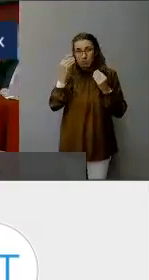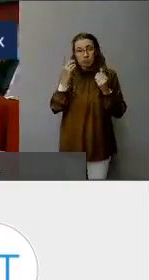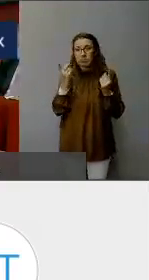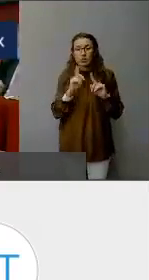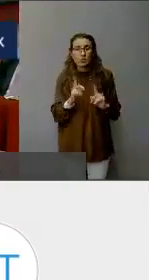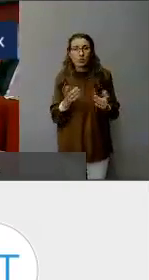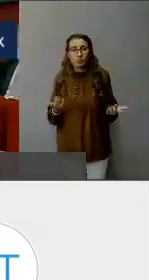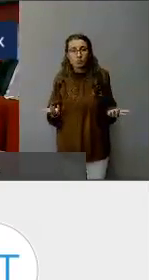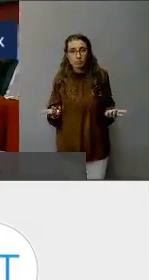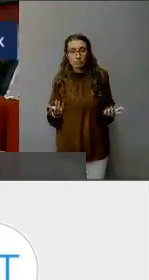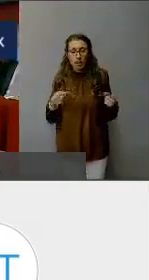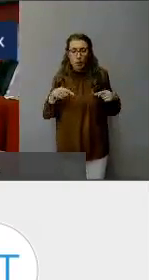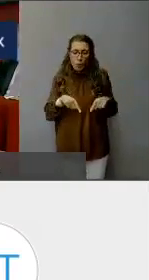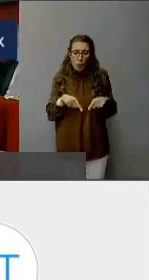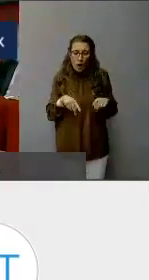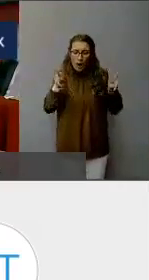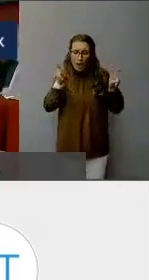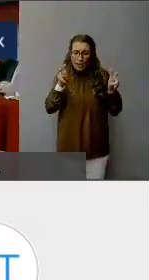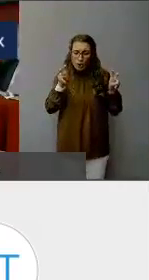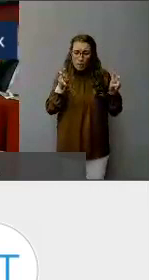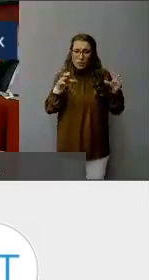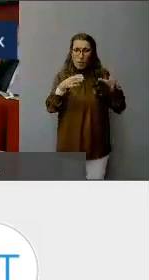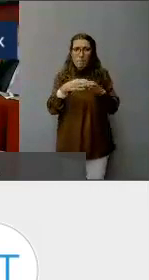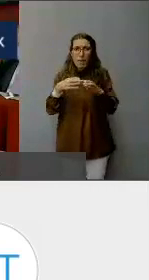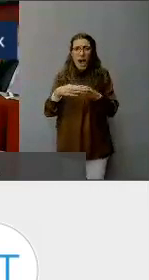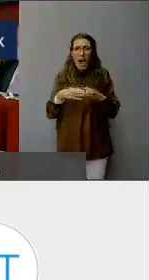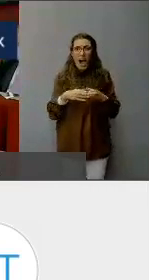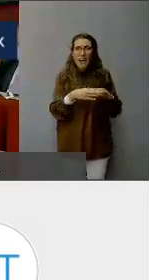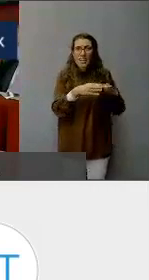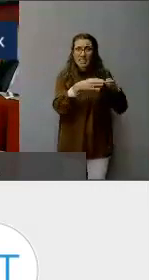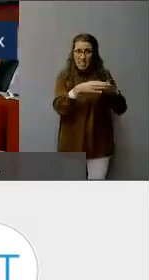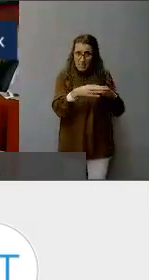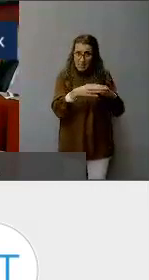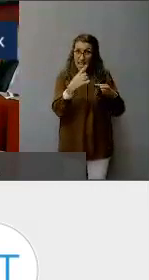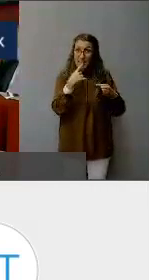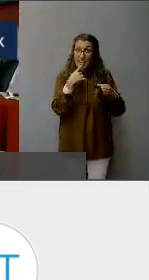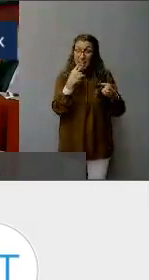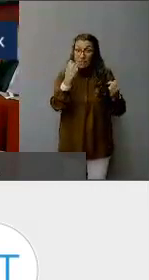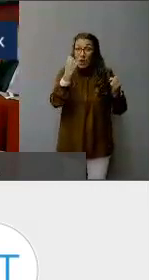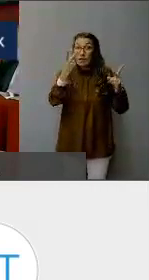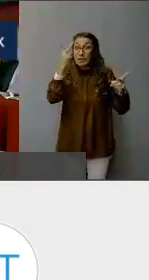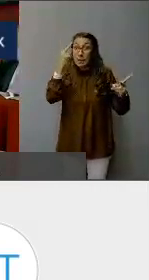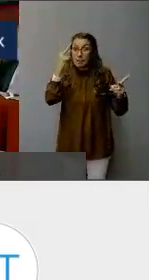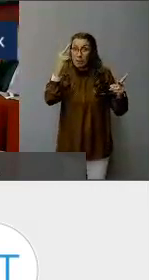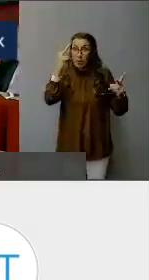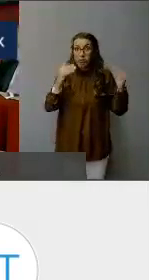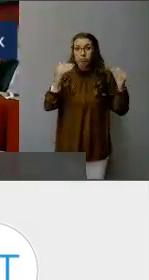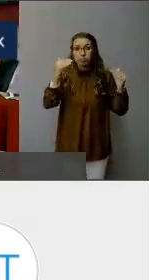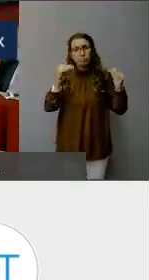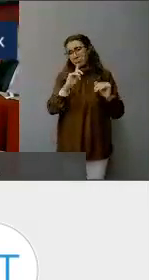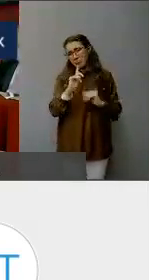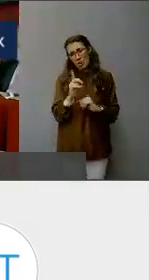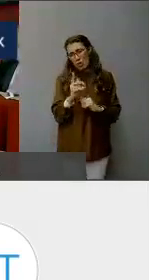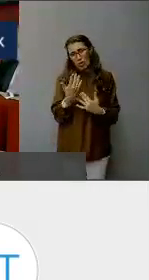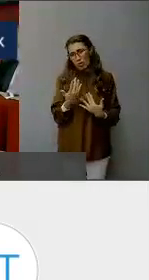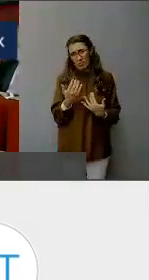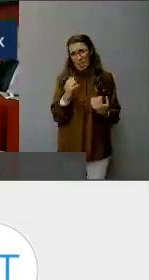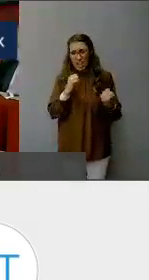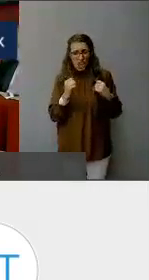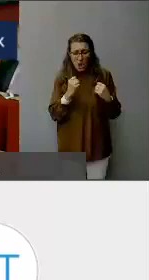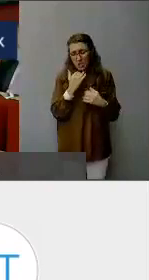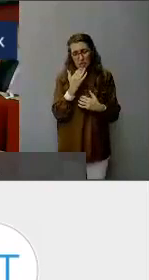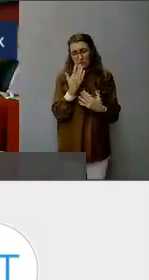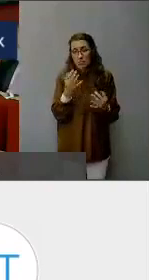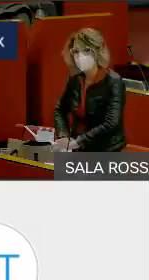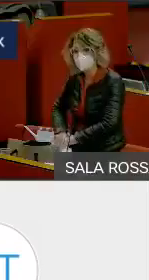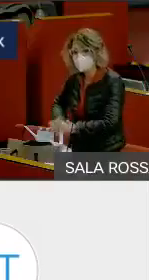qua non si parla di far vedere chi è più forte ma non si parla di vincere un braccio di ferro qua si tratta